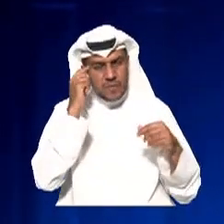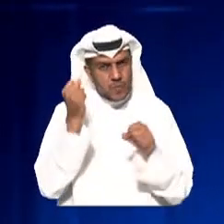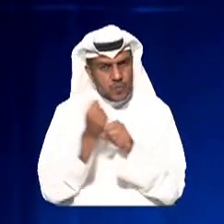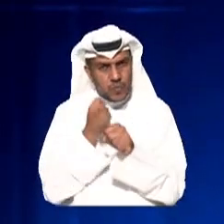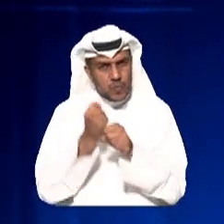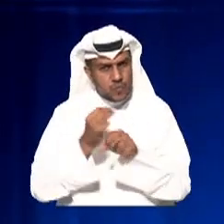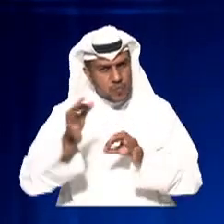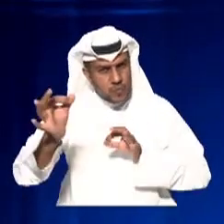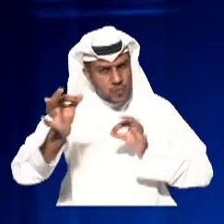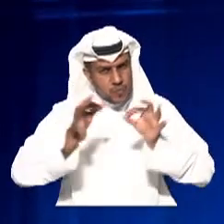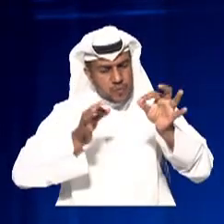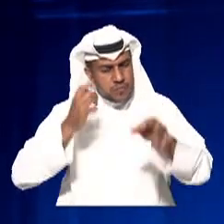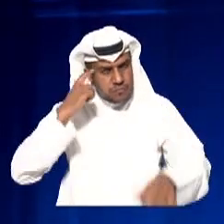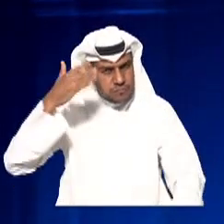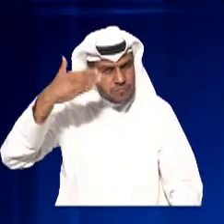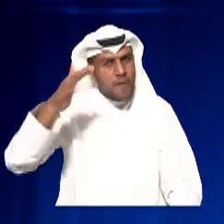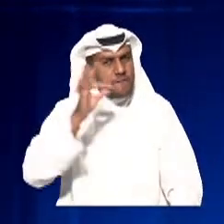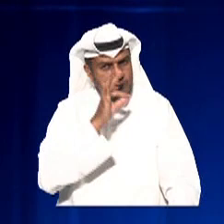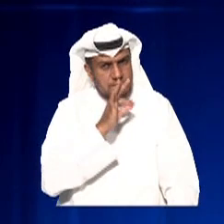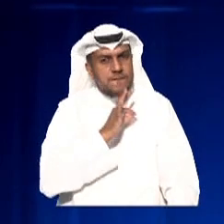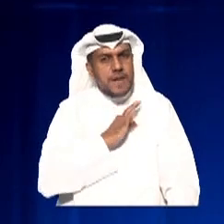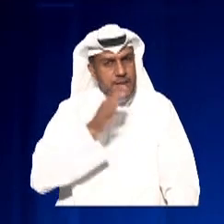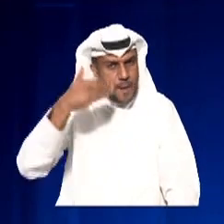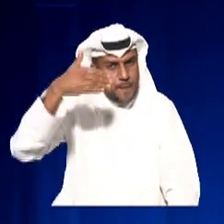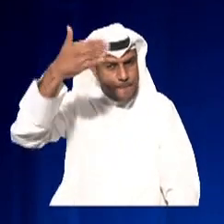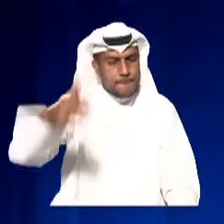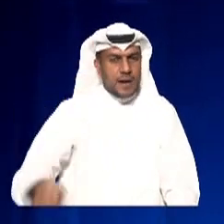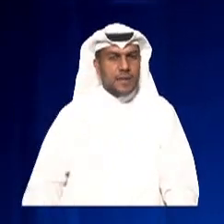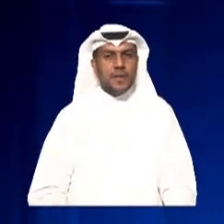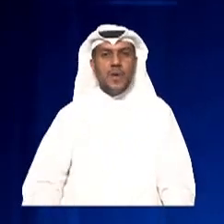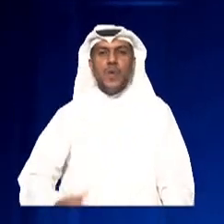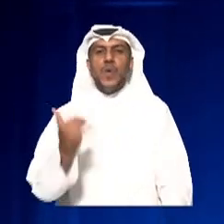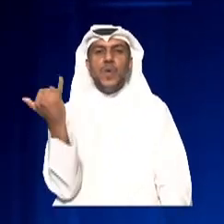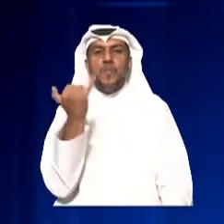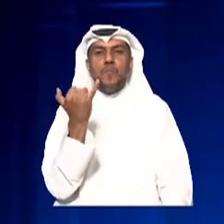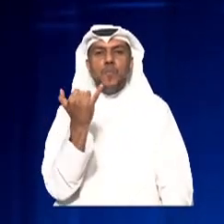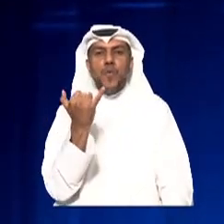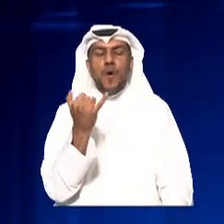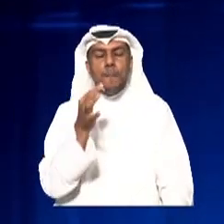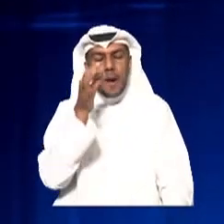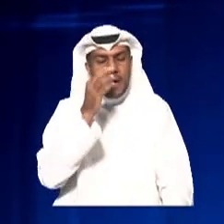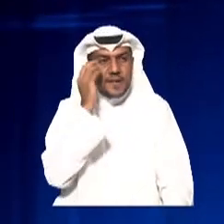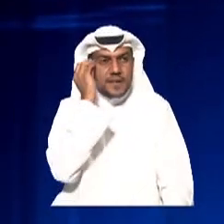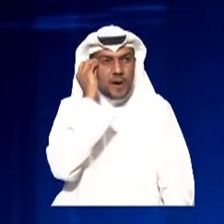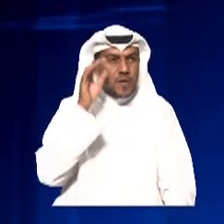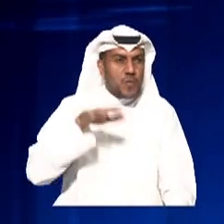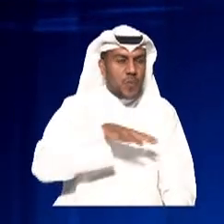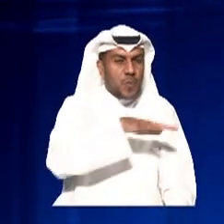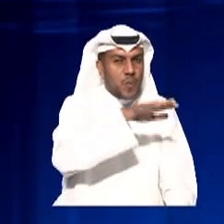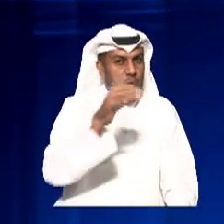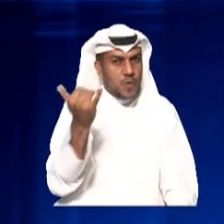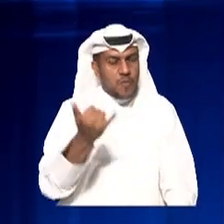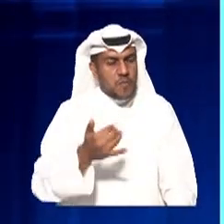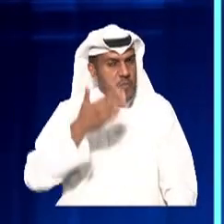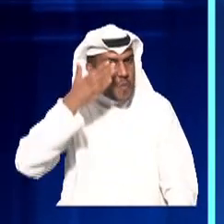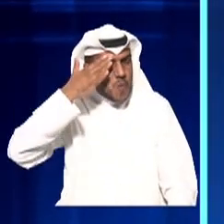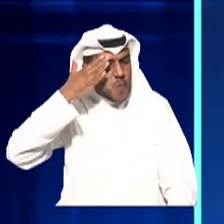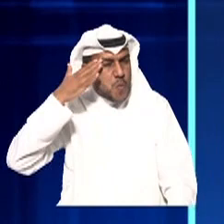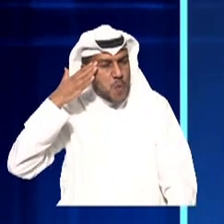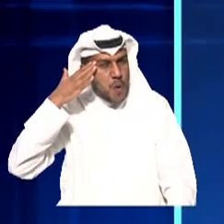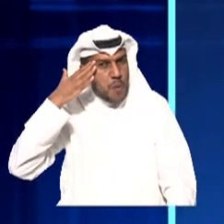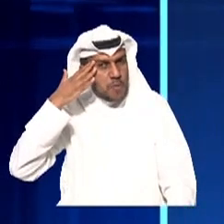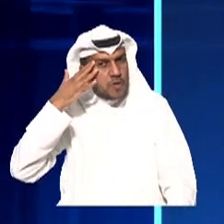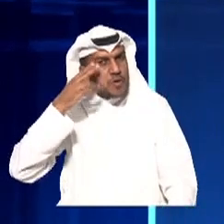الوزير المطيري أن مجلس إدارة الهيئة قرر اعتماد الإطار العام لتطبيق الاحتراف الكلي